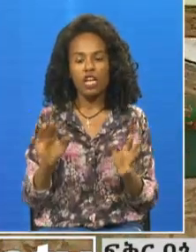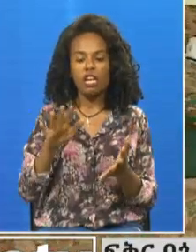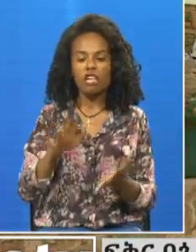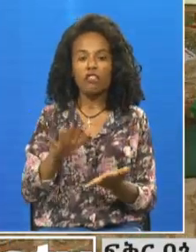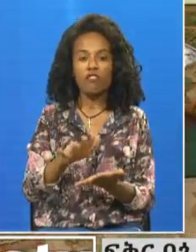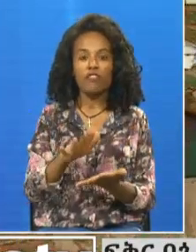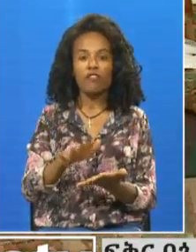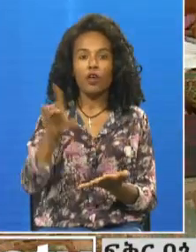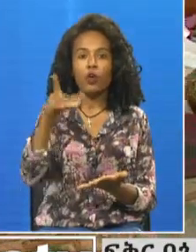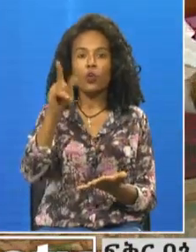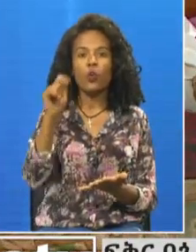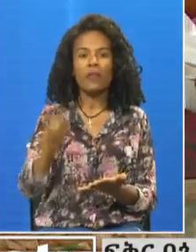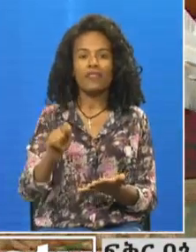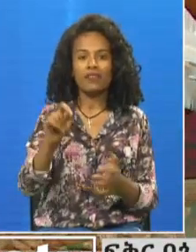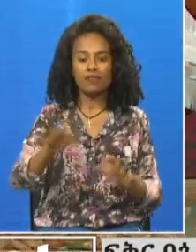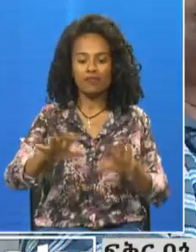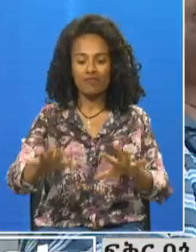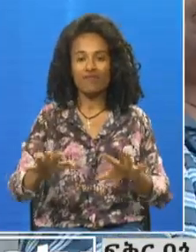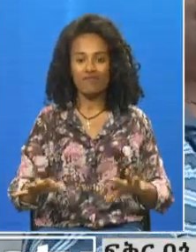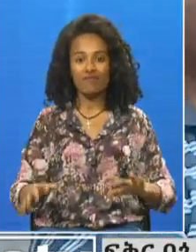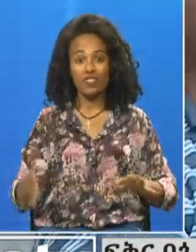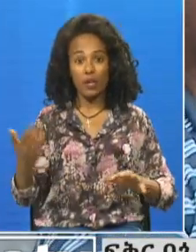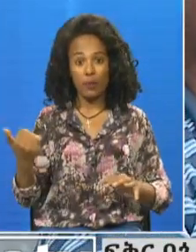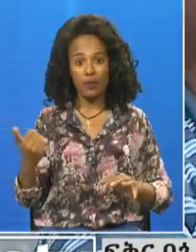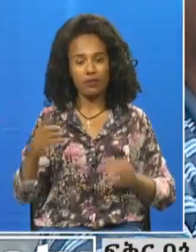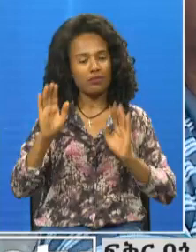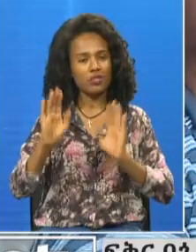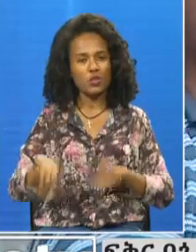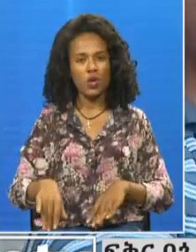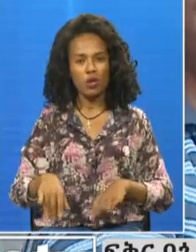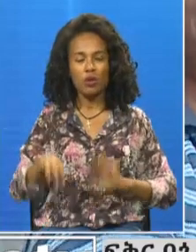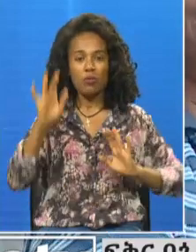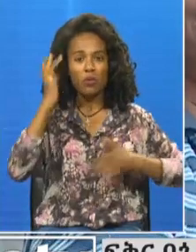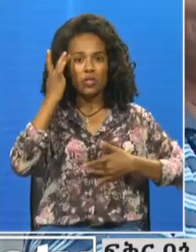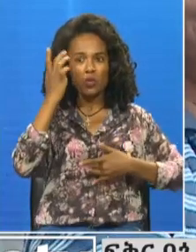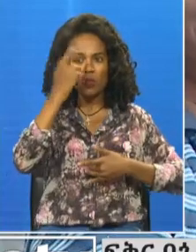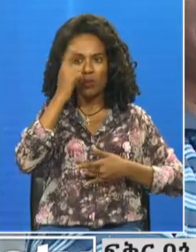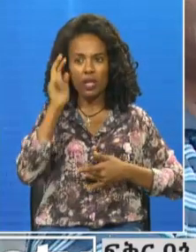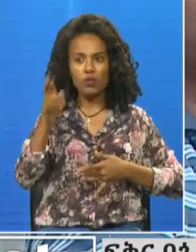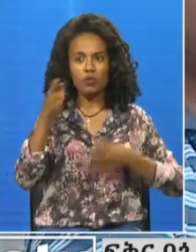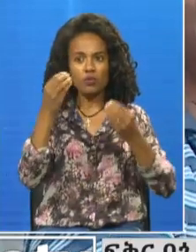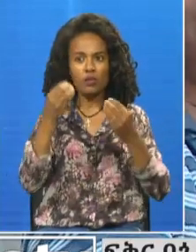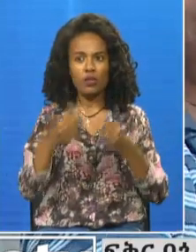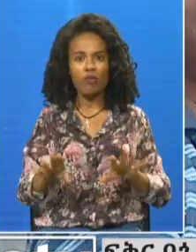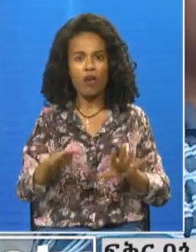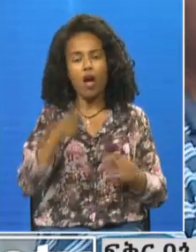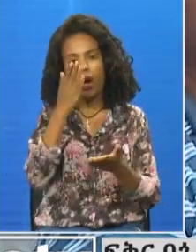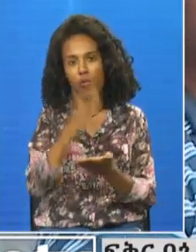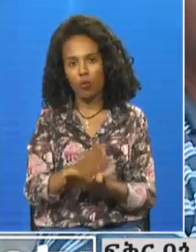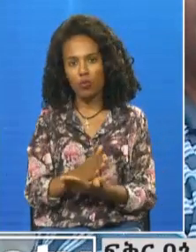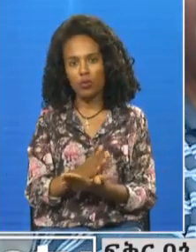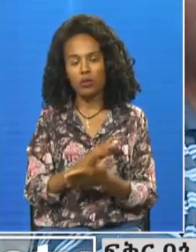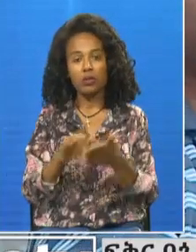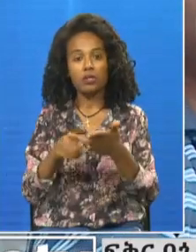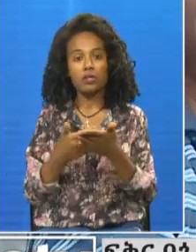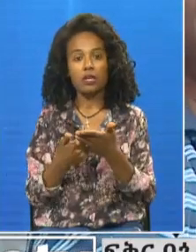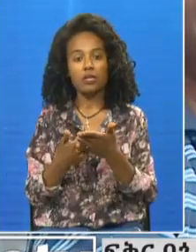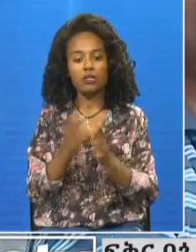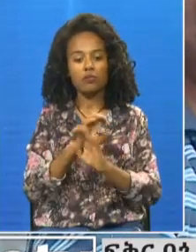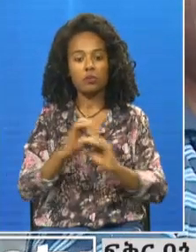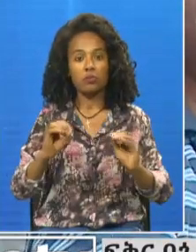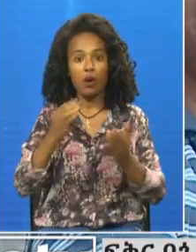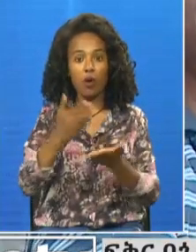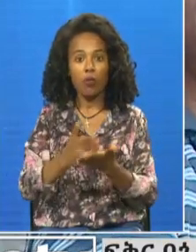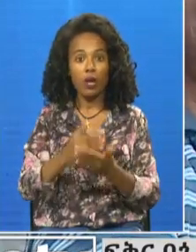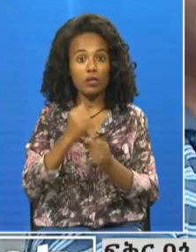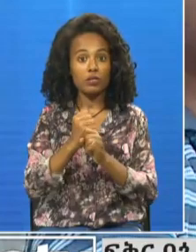ጊዜ ትልቁ ጭንቀታችን በእኛ በኩል እነዚህን ተማሪዎች እንዴት አድርገን እንደግፋቸው፣ ወላጆቻቸውንስ እንዴት